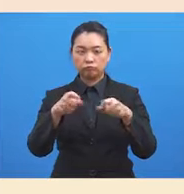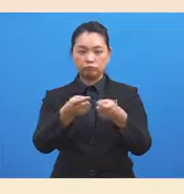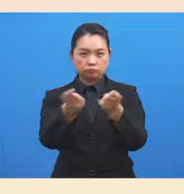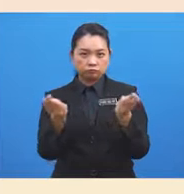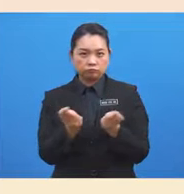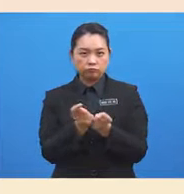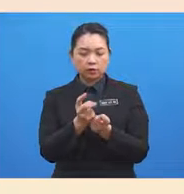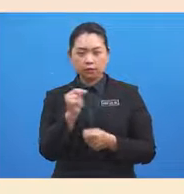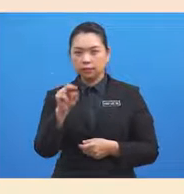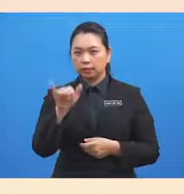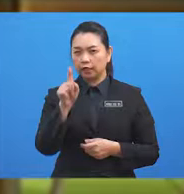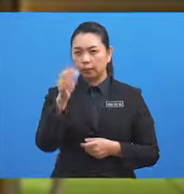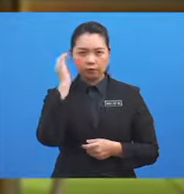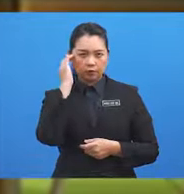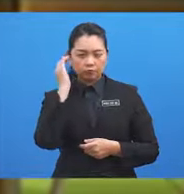tahu?